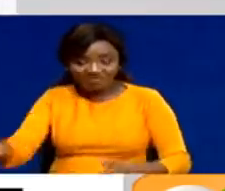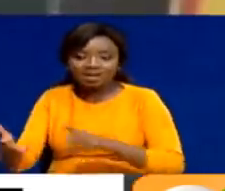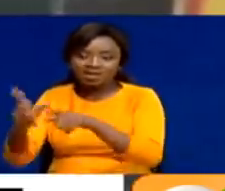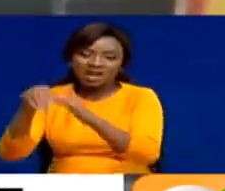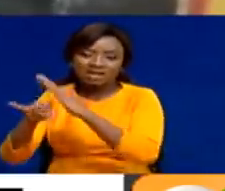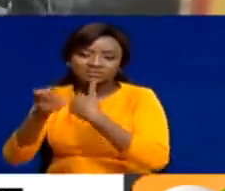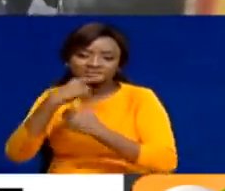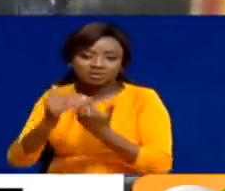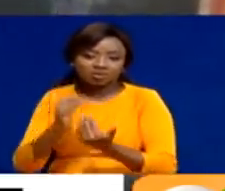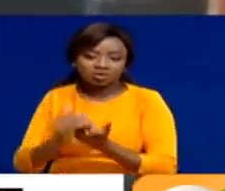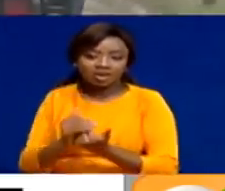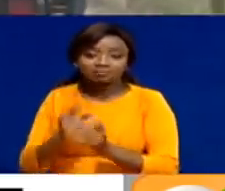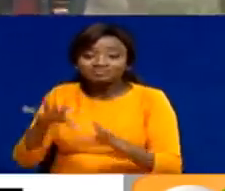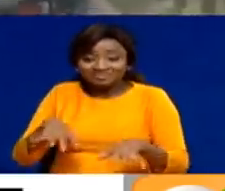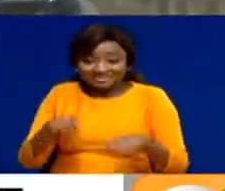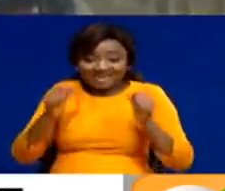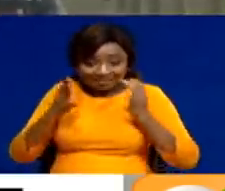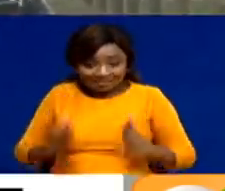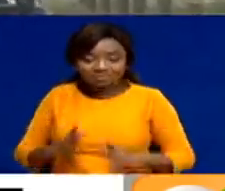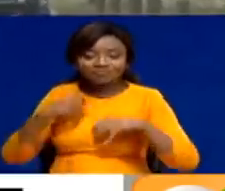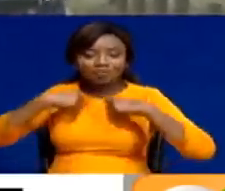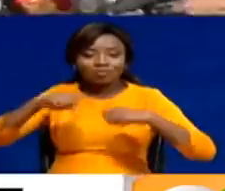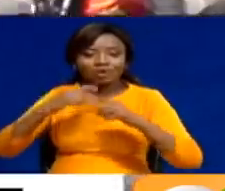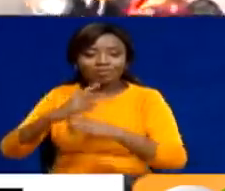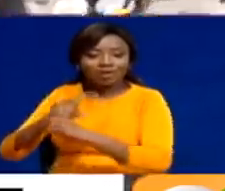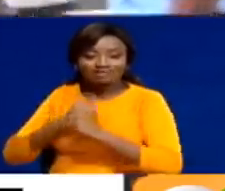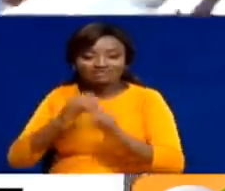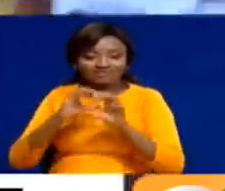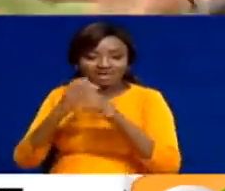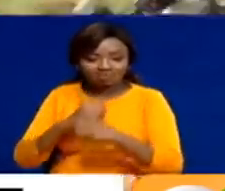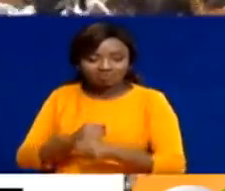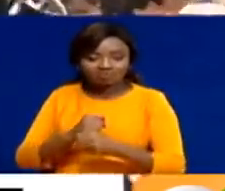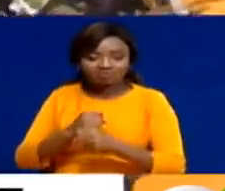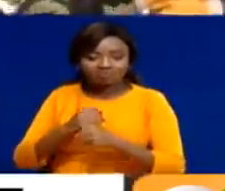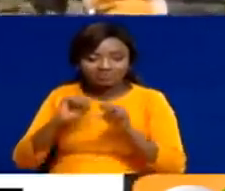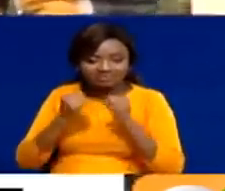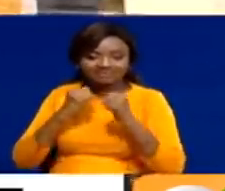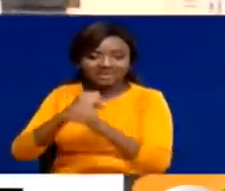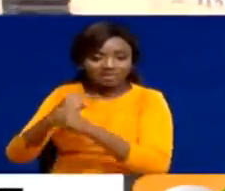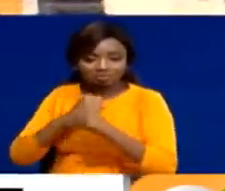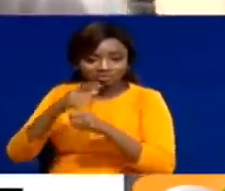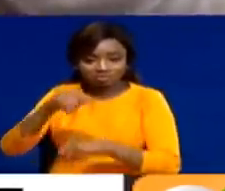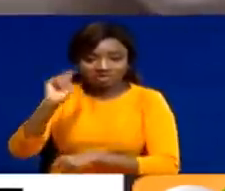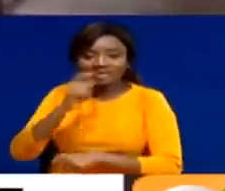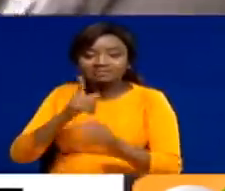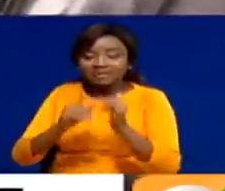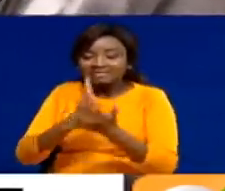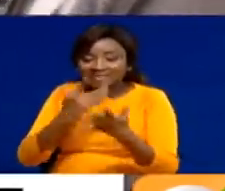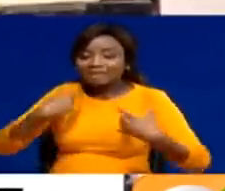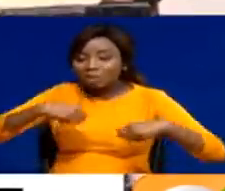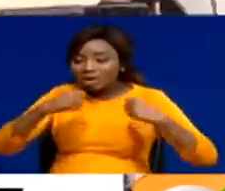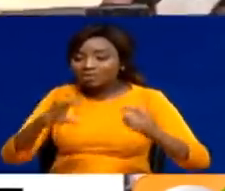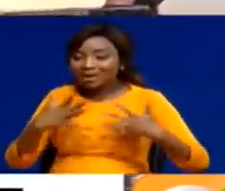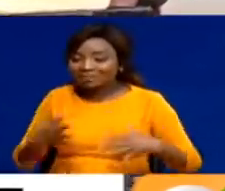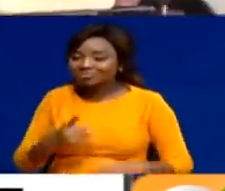broken leg. The chairman of the Boda Safety Association of Kenya has also condemned the incident, saying some Boda